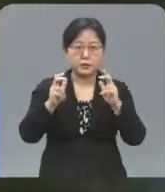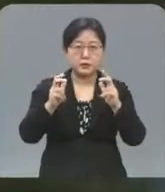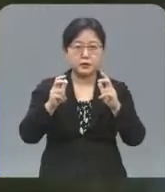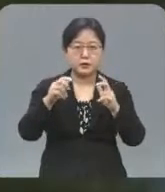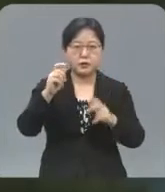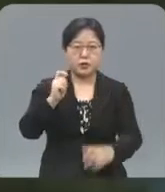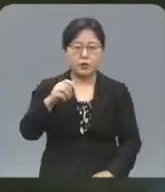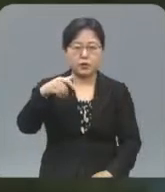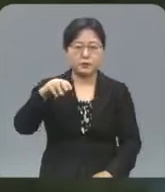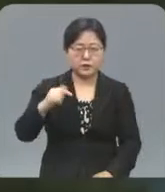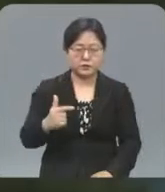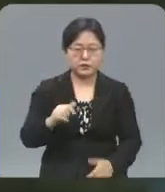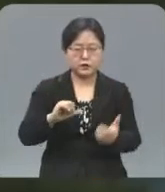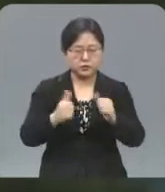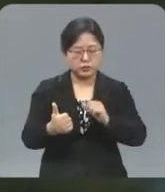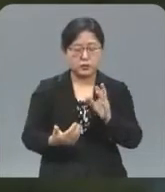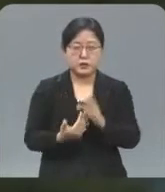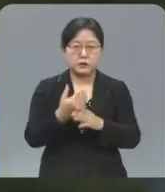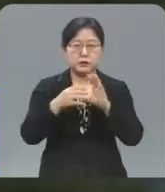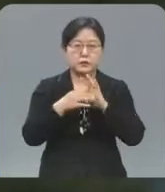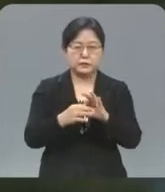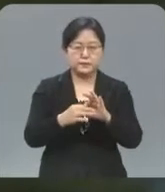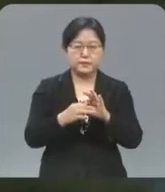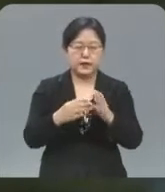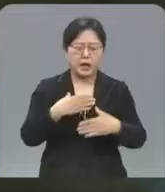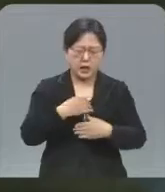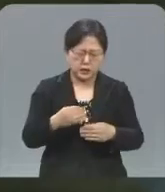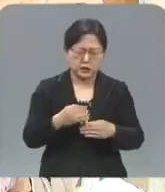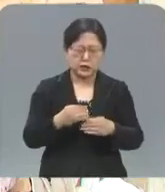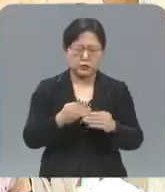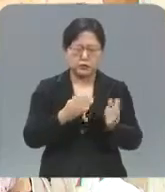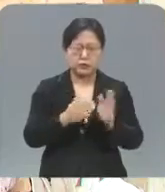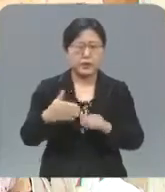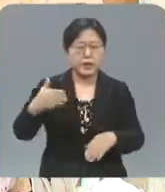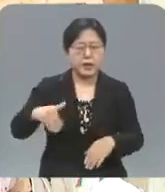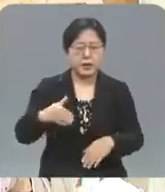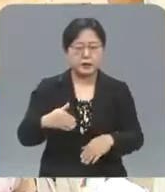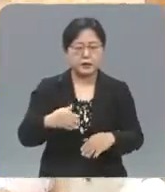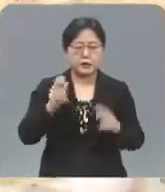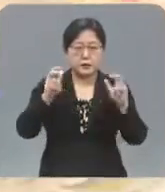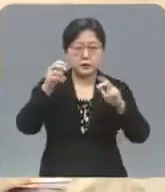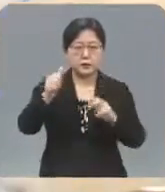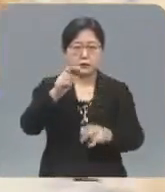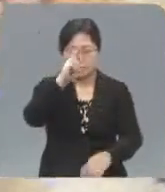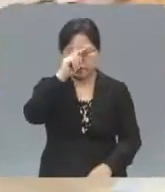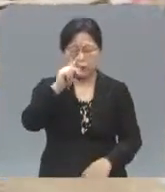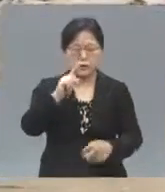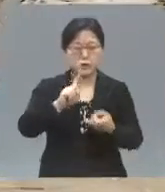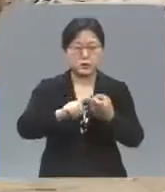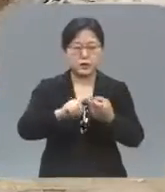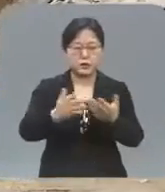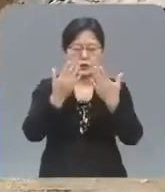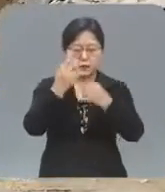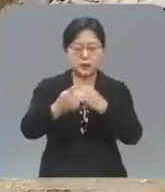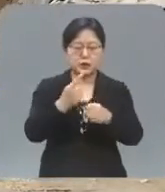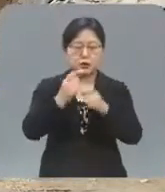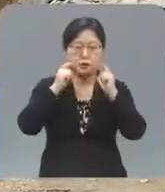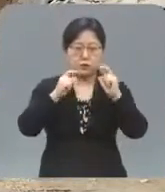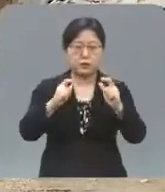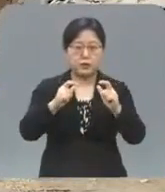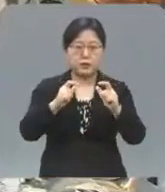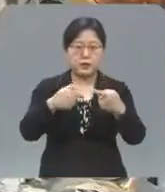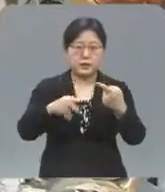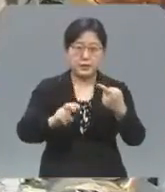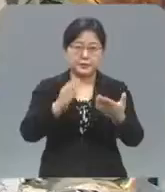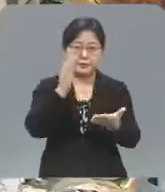고 김재순 씨가 숨진 사고와 관련해 안전조치를 소홀히 한 혐의로 기소된 사업주 박모 씨에게 징역 1년형을 내린